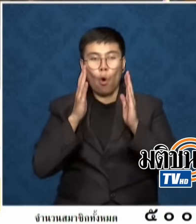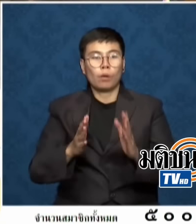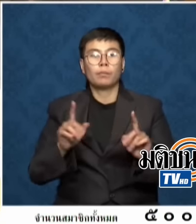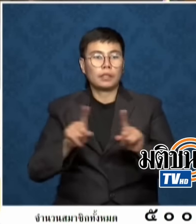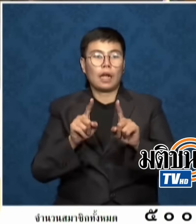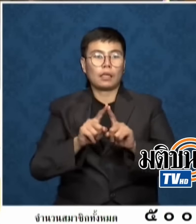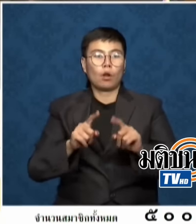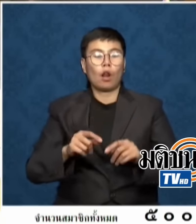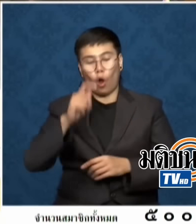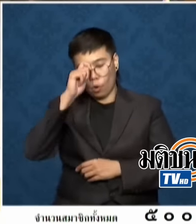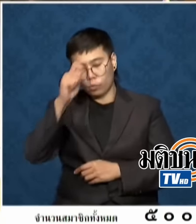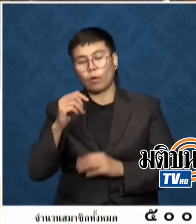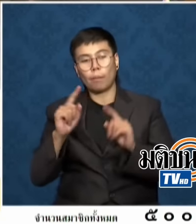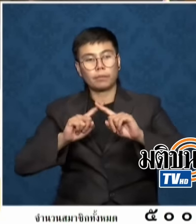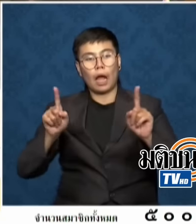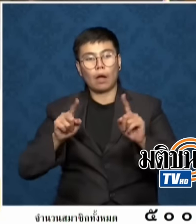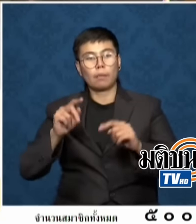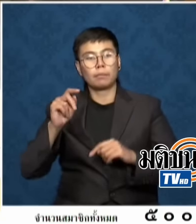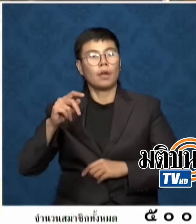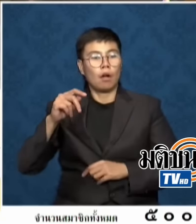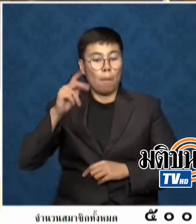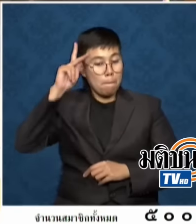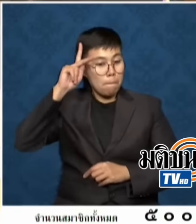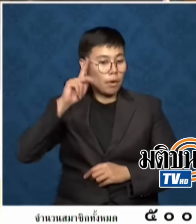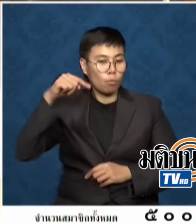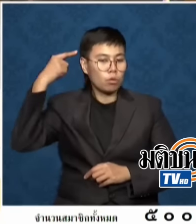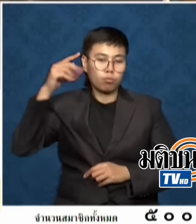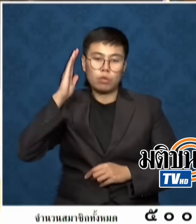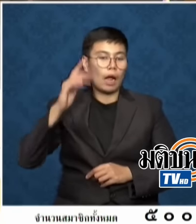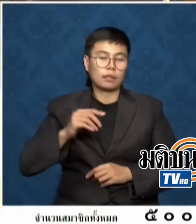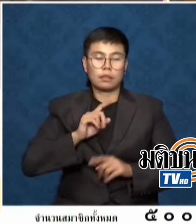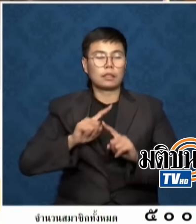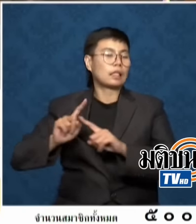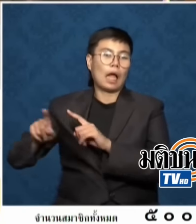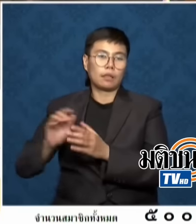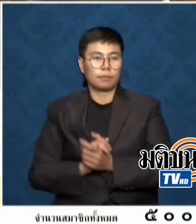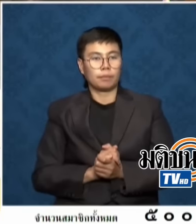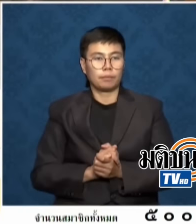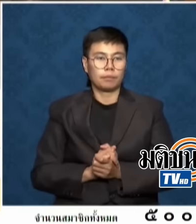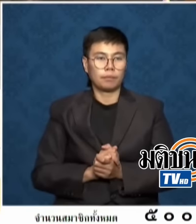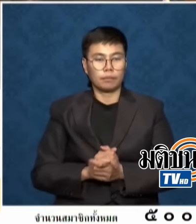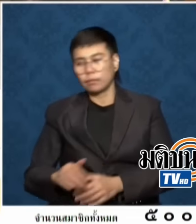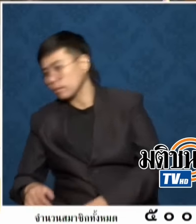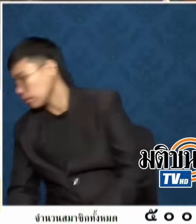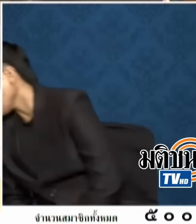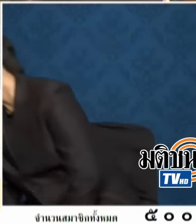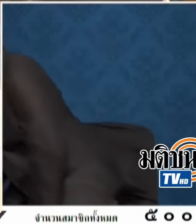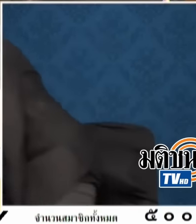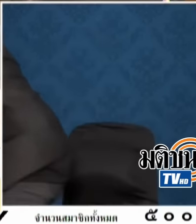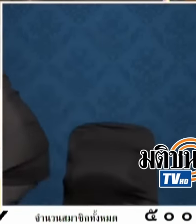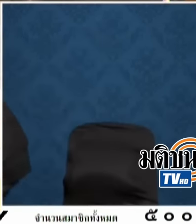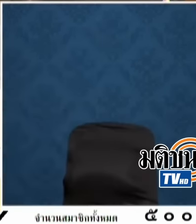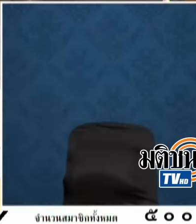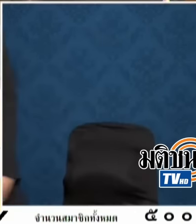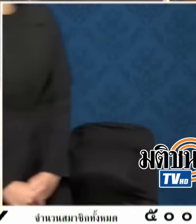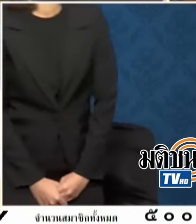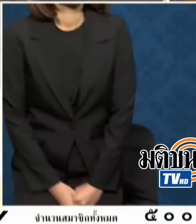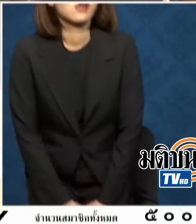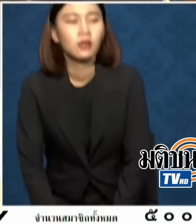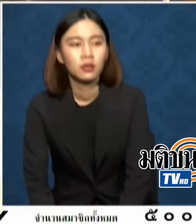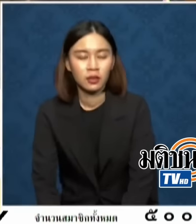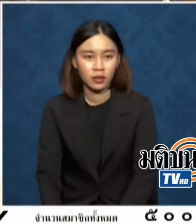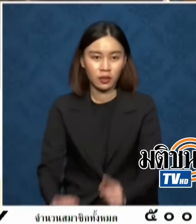ความแตกต่างของเพศหลากหลายด้วยดังนั้นการที่เราไม่ได้มีคำเป็นกลางอยู่ในหมวดความสัมพันธ์